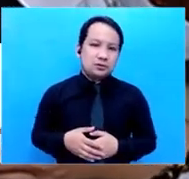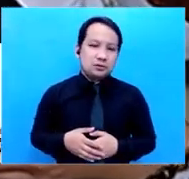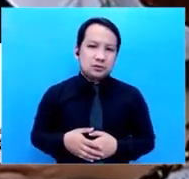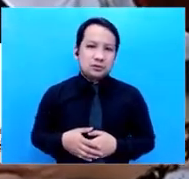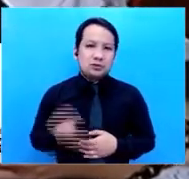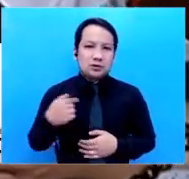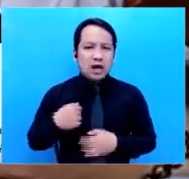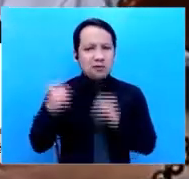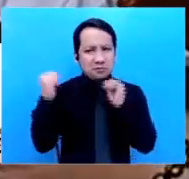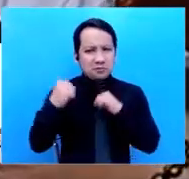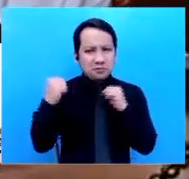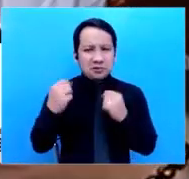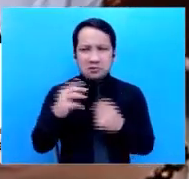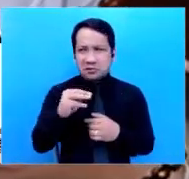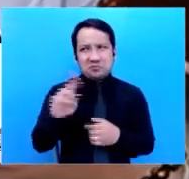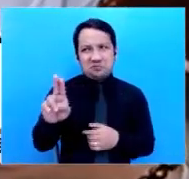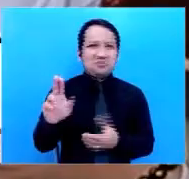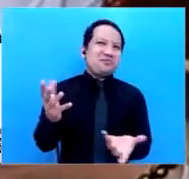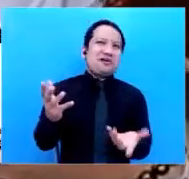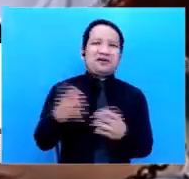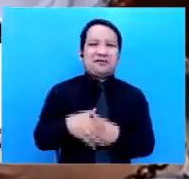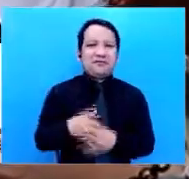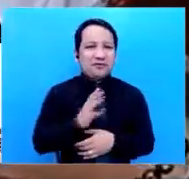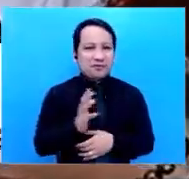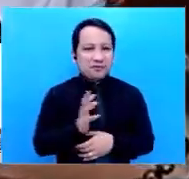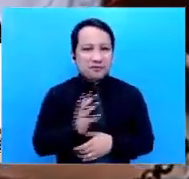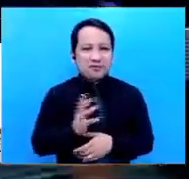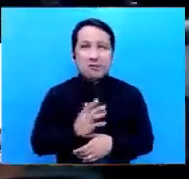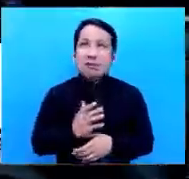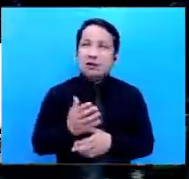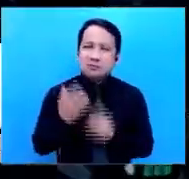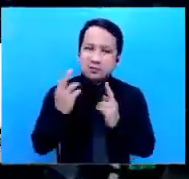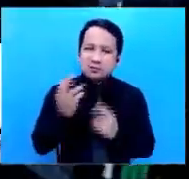understanding eh. Well, I always wish for the best.